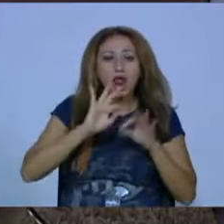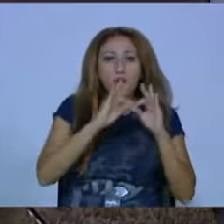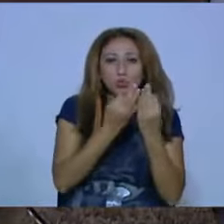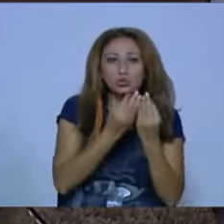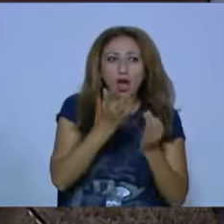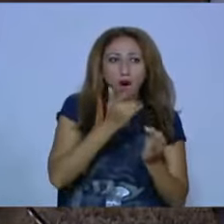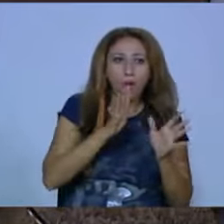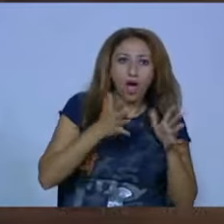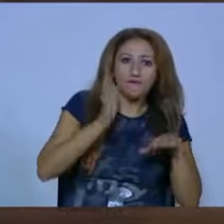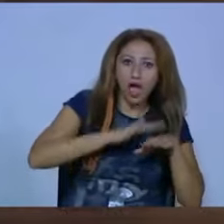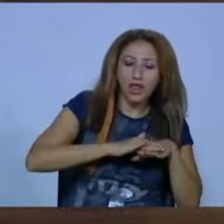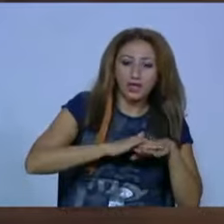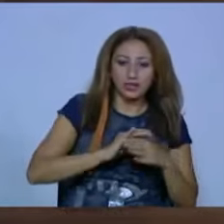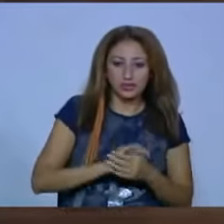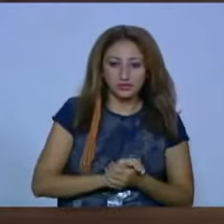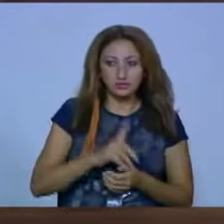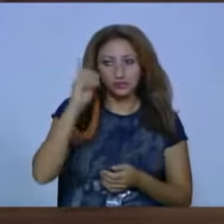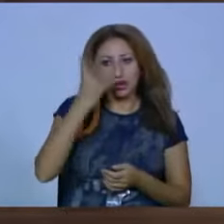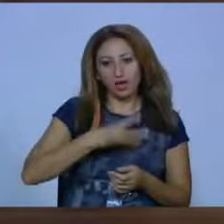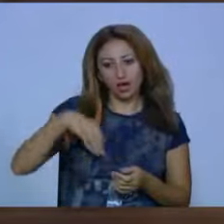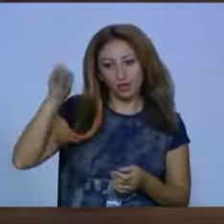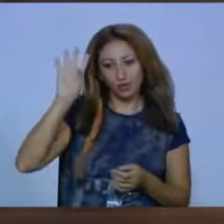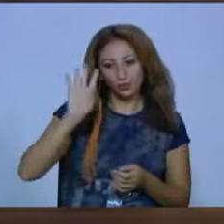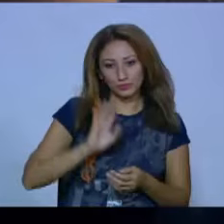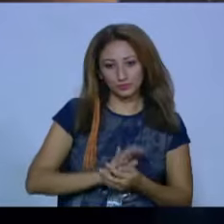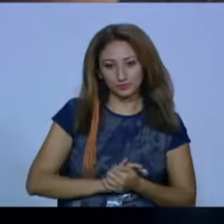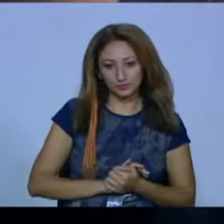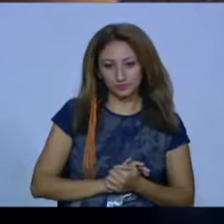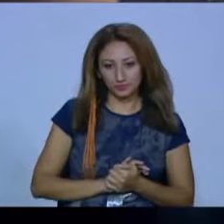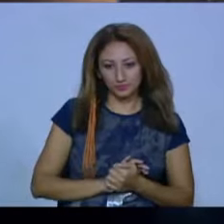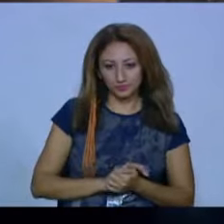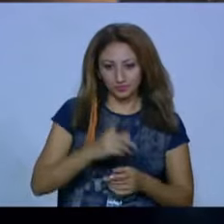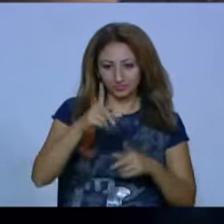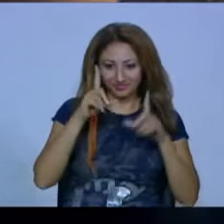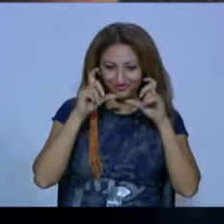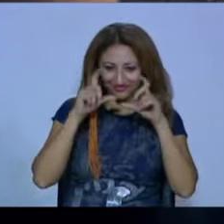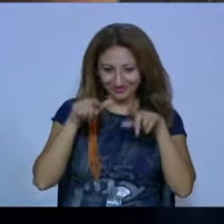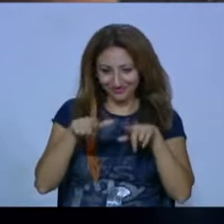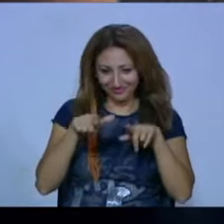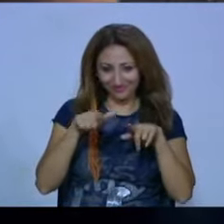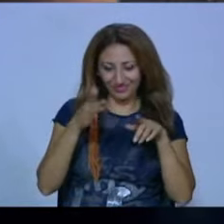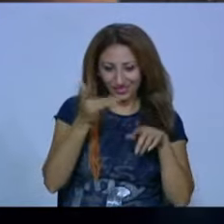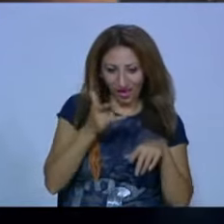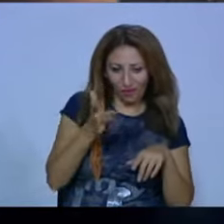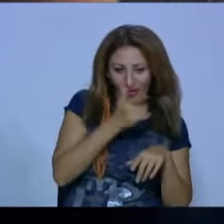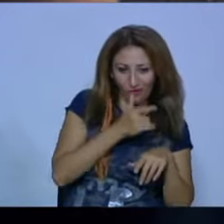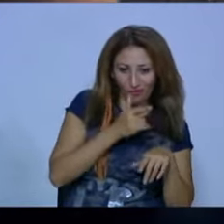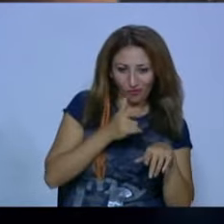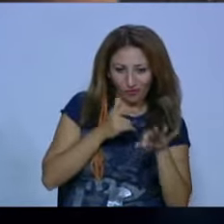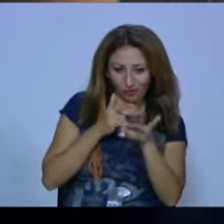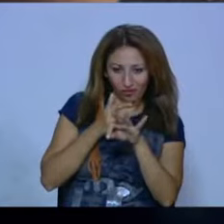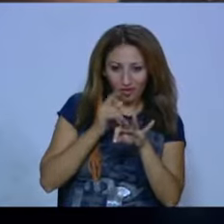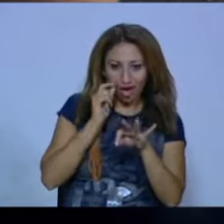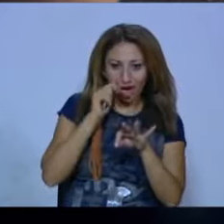الوقت، وطول الوقت كمان عايز الله يرحمه رحمة الله عليه. انتوا ثلاثة انا صغير الصغير اللي قعدت